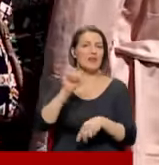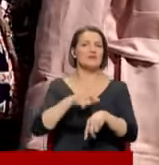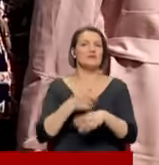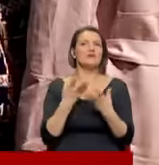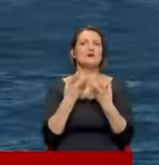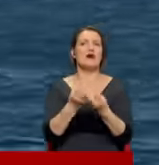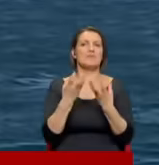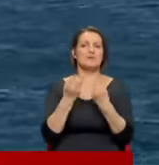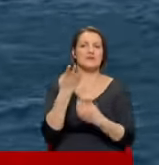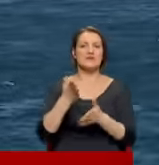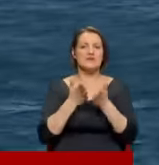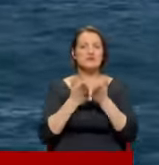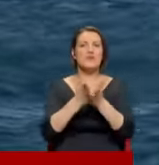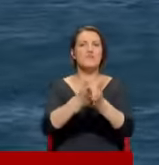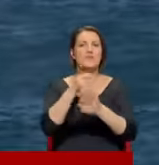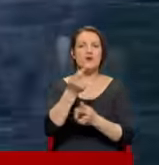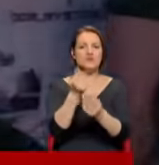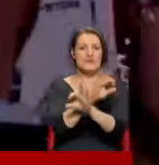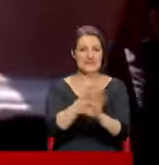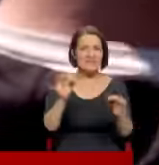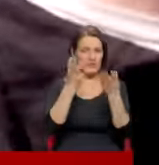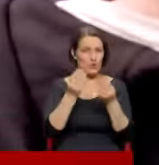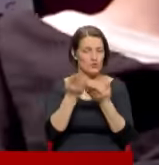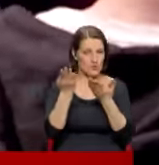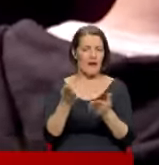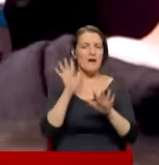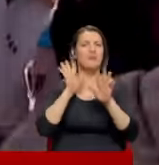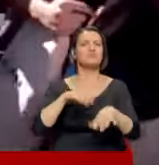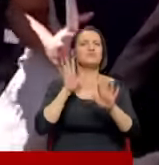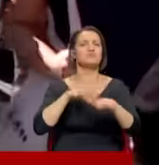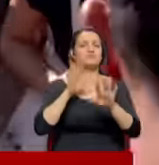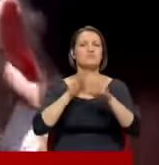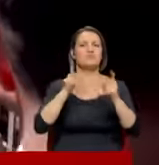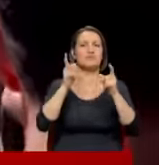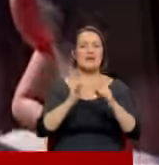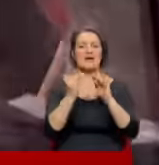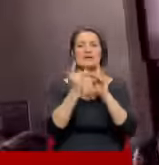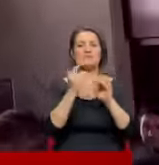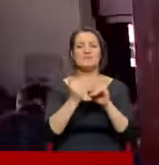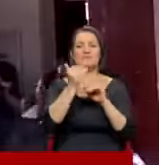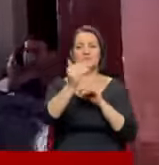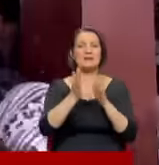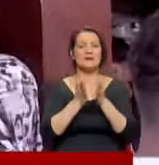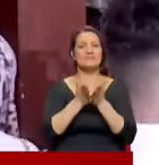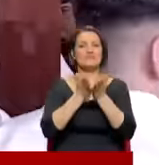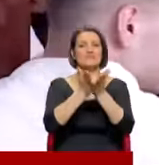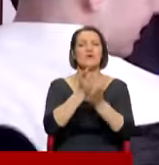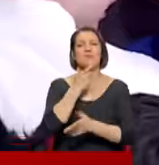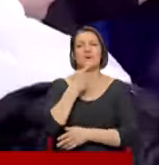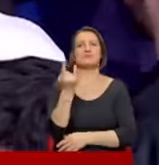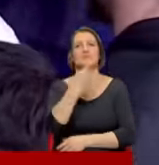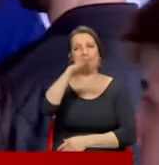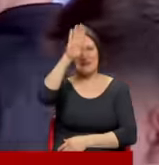yetişemeyiz artık. Şehir hatları vapurları da ücretsiz olunca akın akın şehrin karşı yakasına geçti. Boğaz turuna